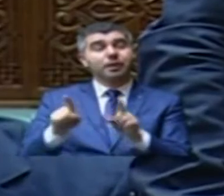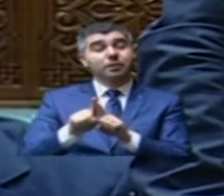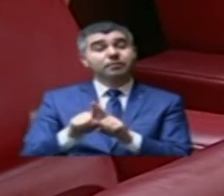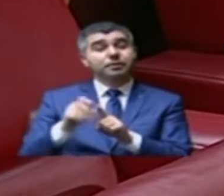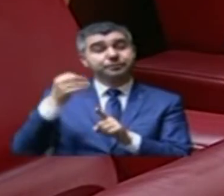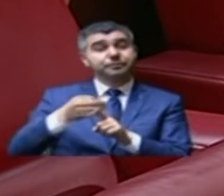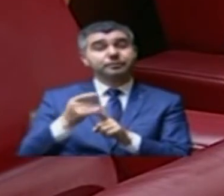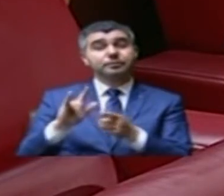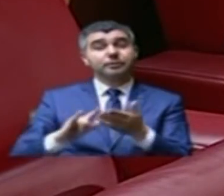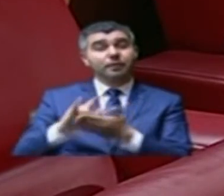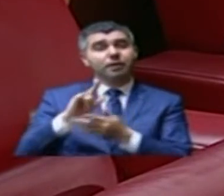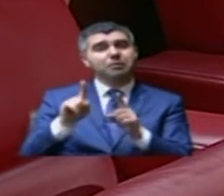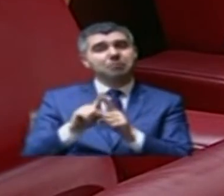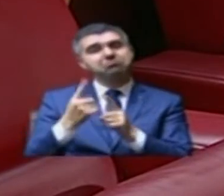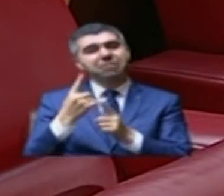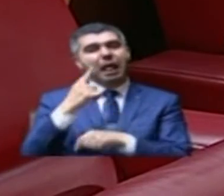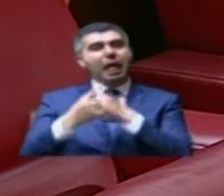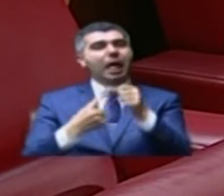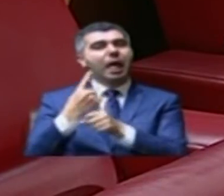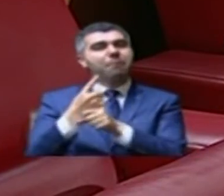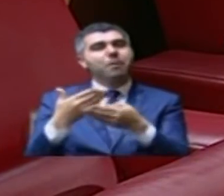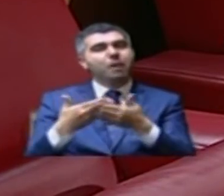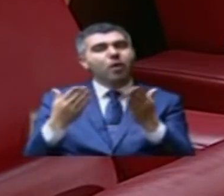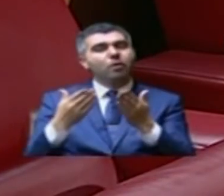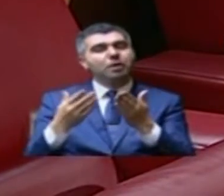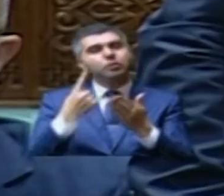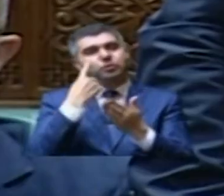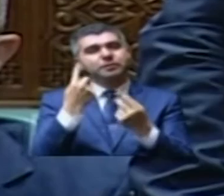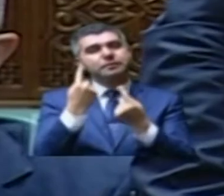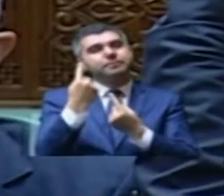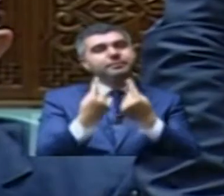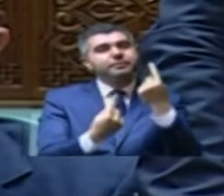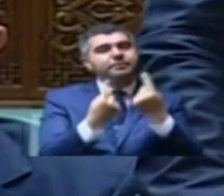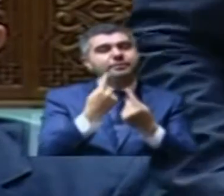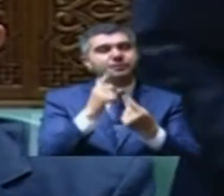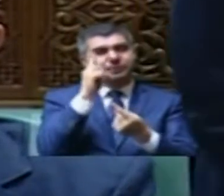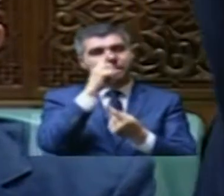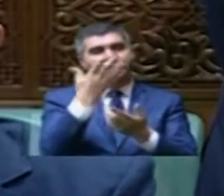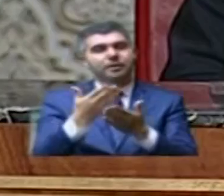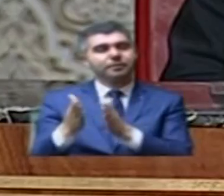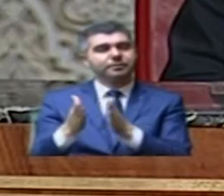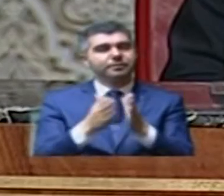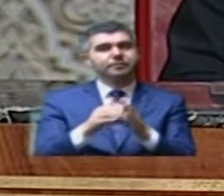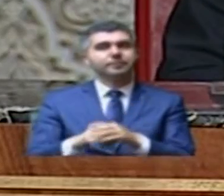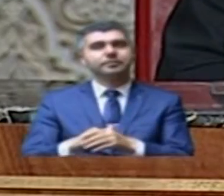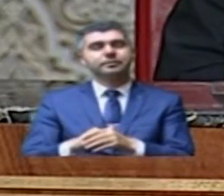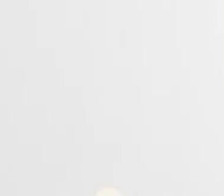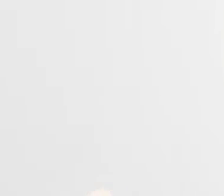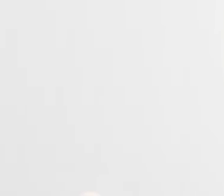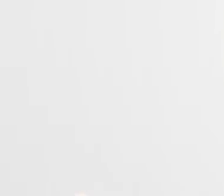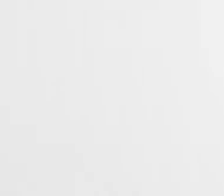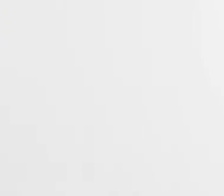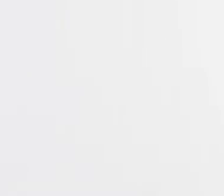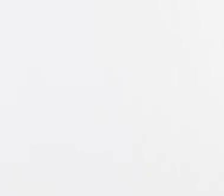الخط الجوي تجريبي لمدة سنة لما لا، ومن بعد ذلك شكرا السيد المستشار.